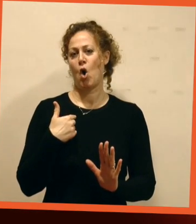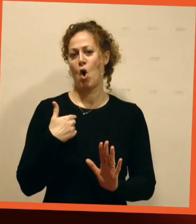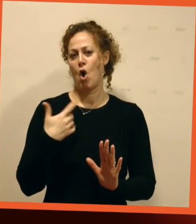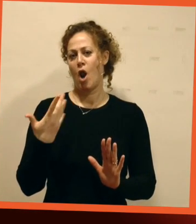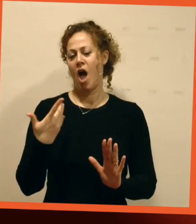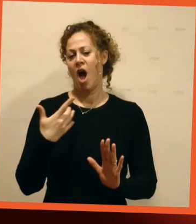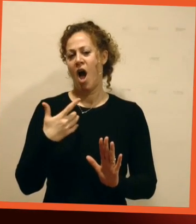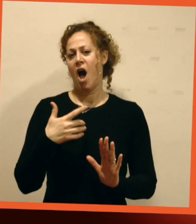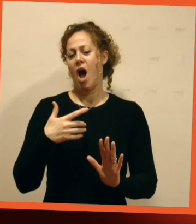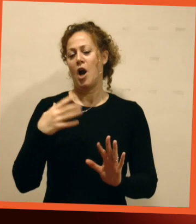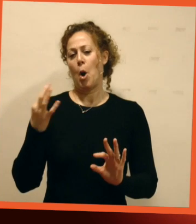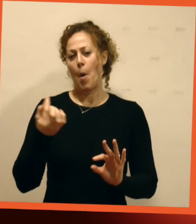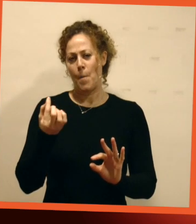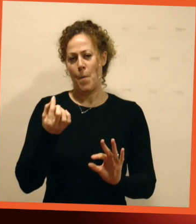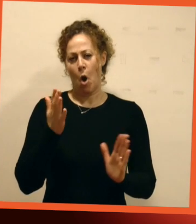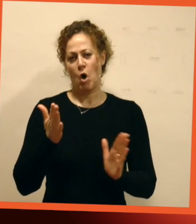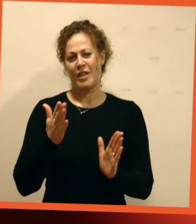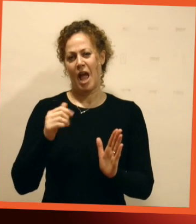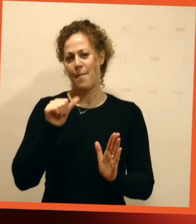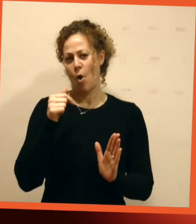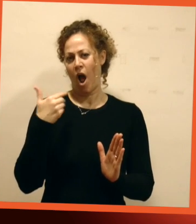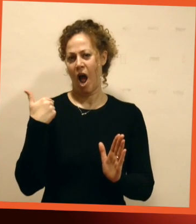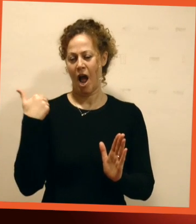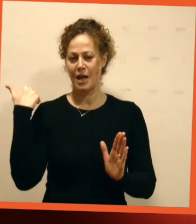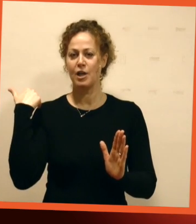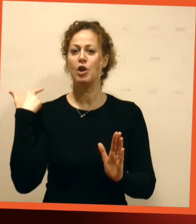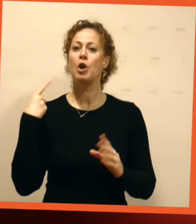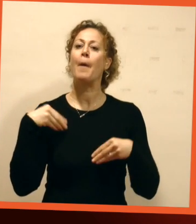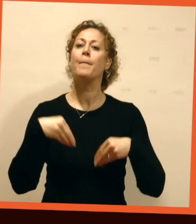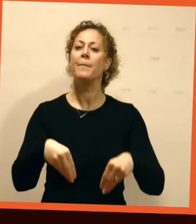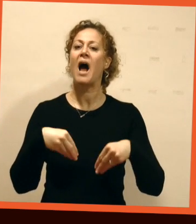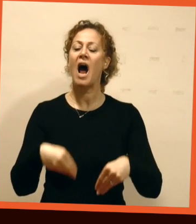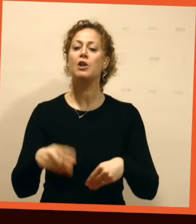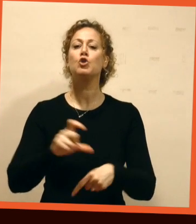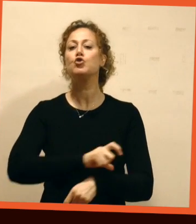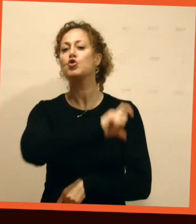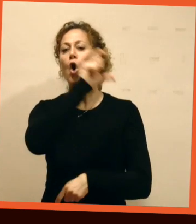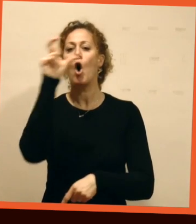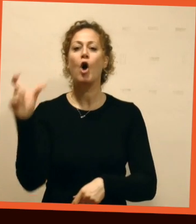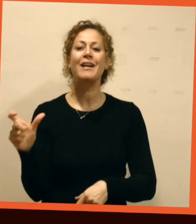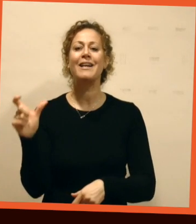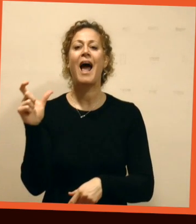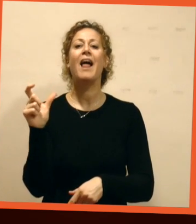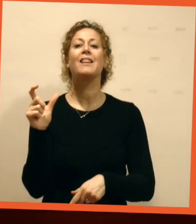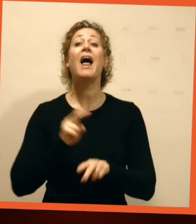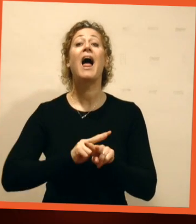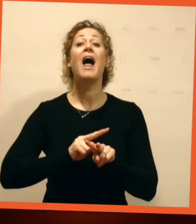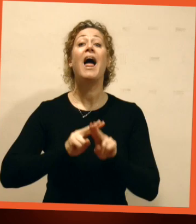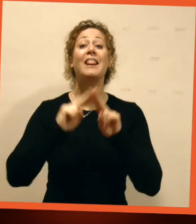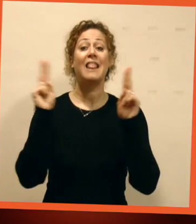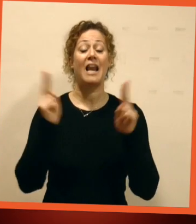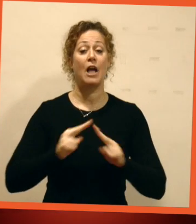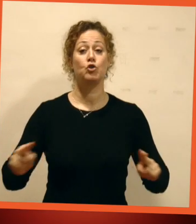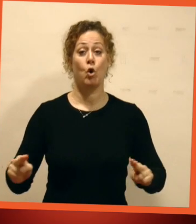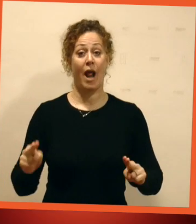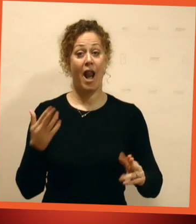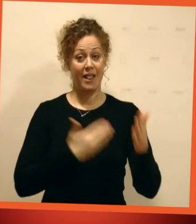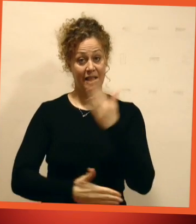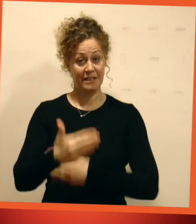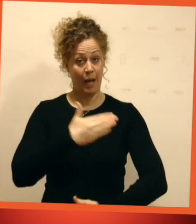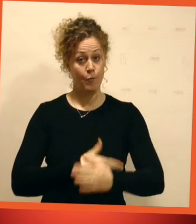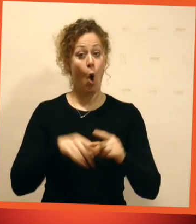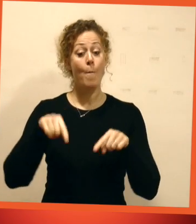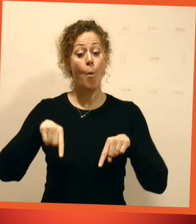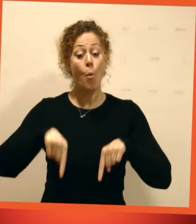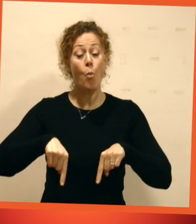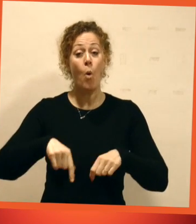dicembre prendiamo parte alla Giornata Internazionale della Disabilità, che viene fatta per le scuole di Torino e provincia al Pala Ruffini qui